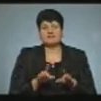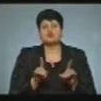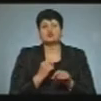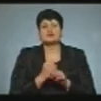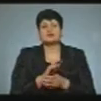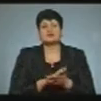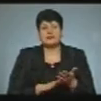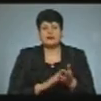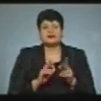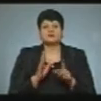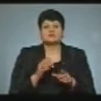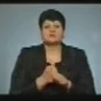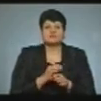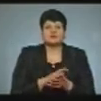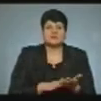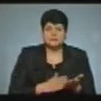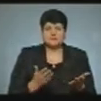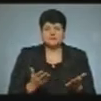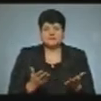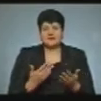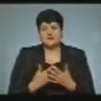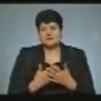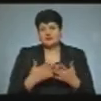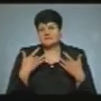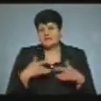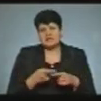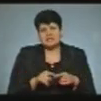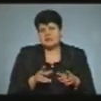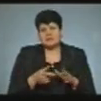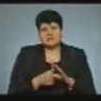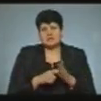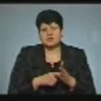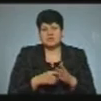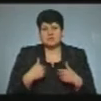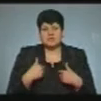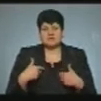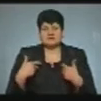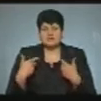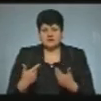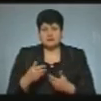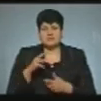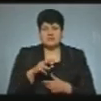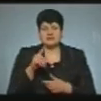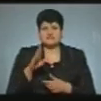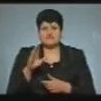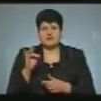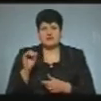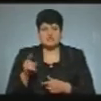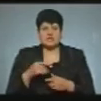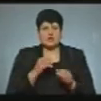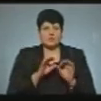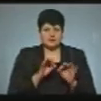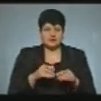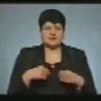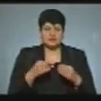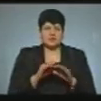де вони будуть далі діяти. І, напевно, звільнити це приміщення чи як. Тому ми звертались до Мар'яни Зварич за коментарем. Вона надала